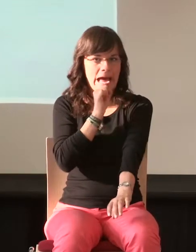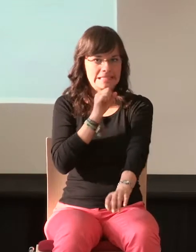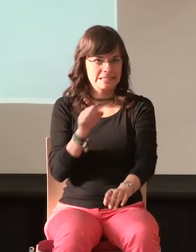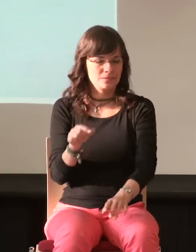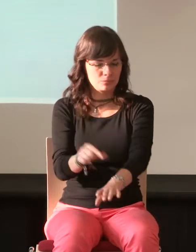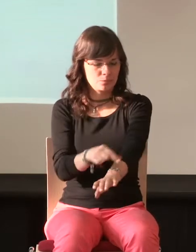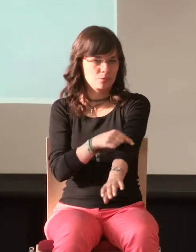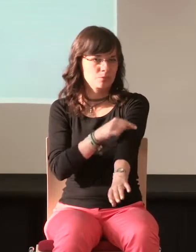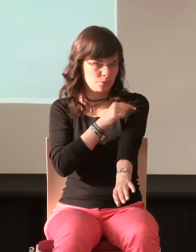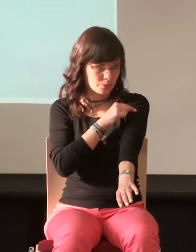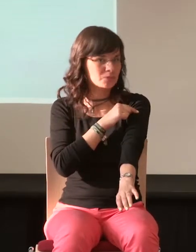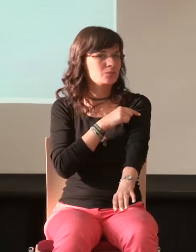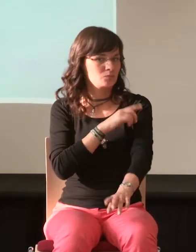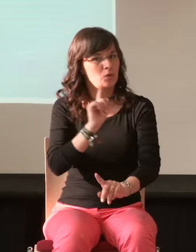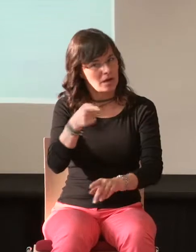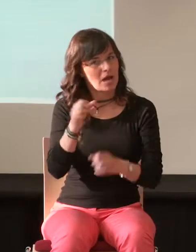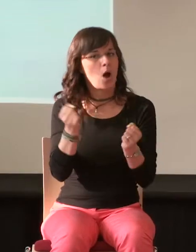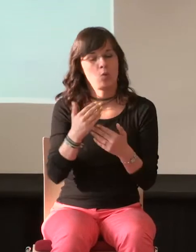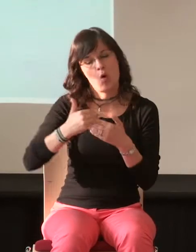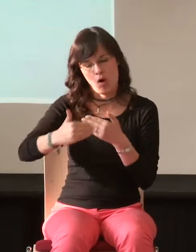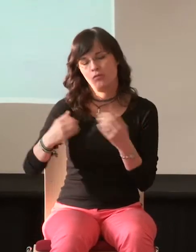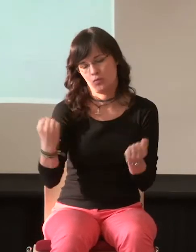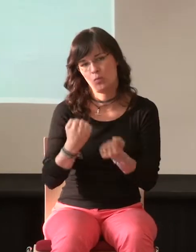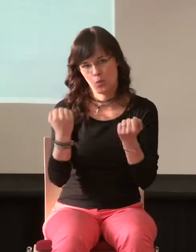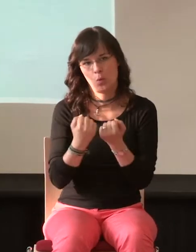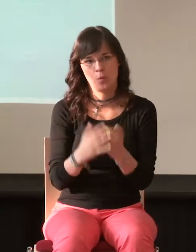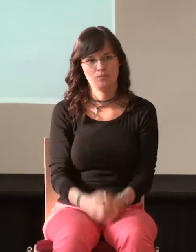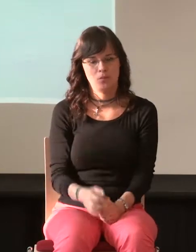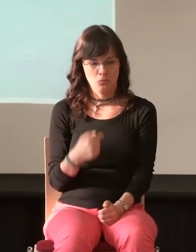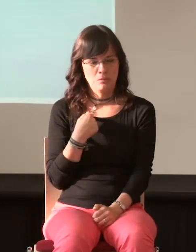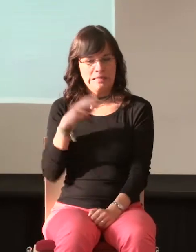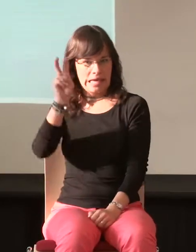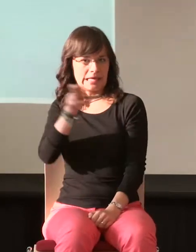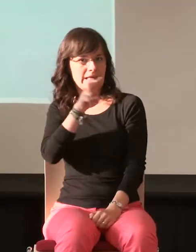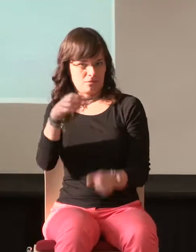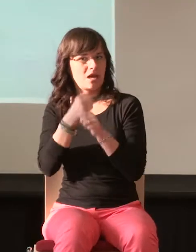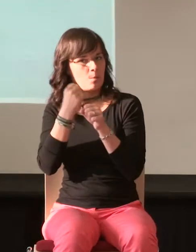betroffenen Gebiete mit Eis, wird sehr häufig gemacht, wir machen das in der Klinik auch,